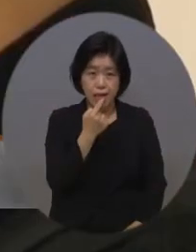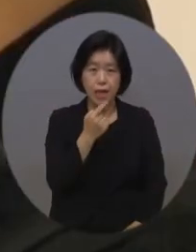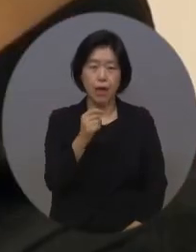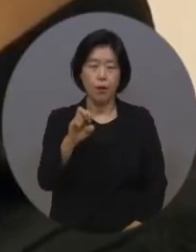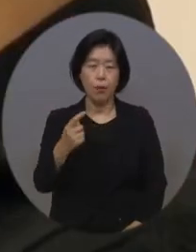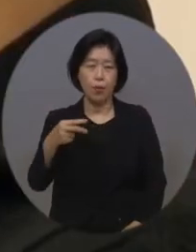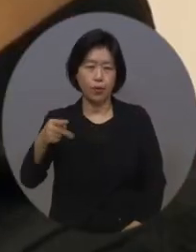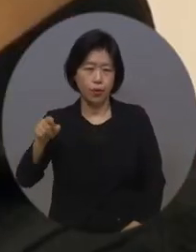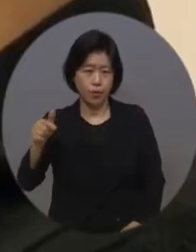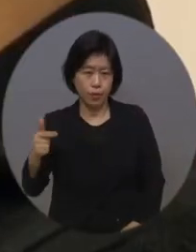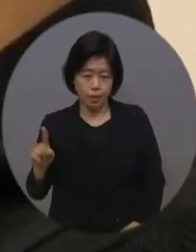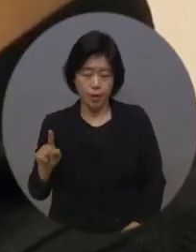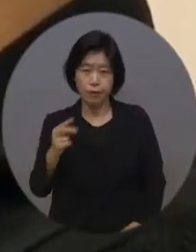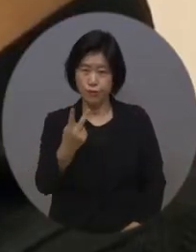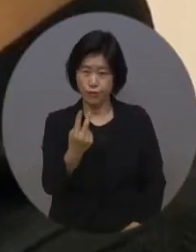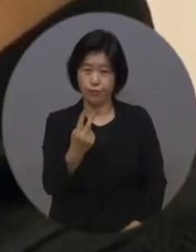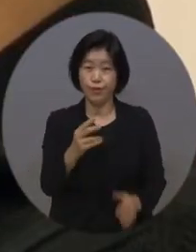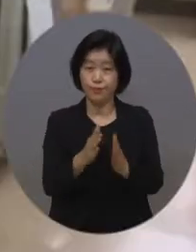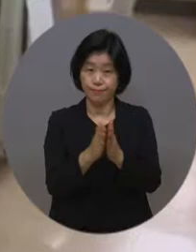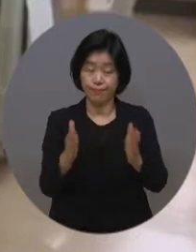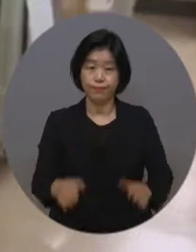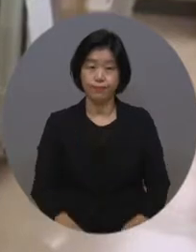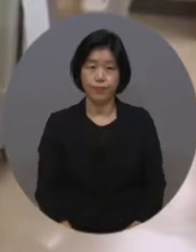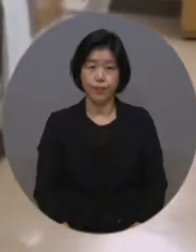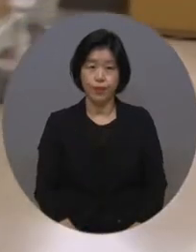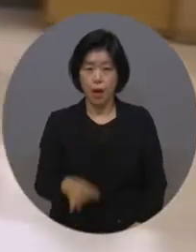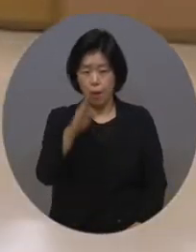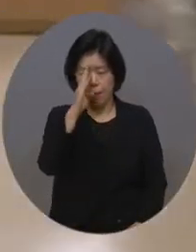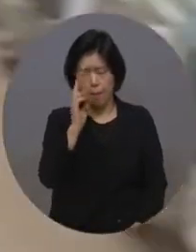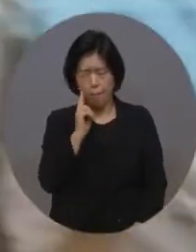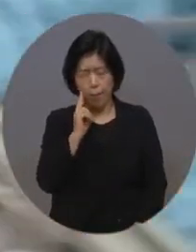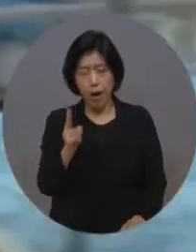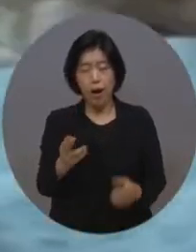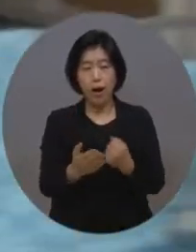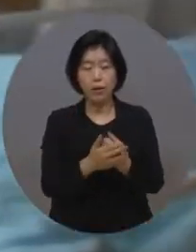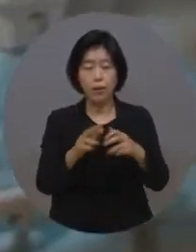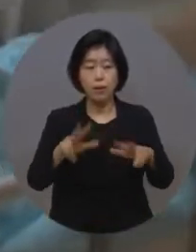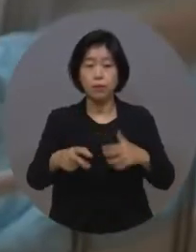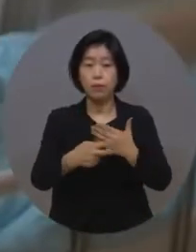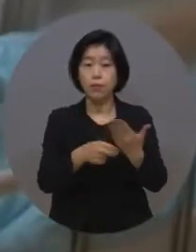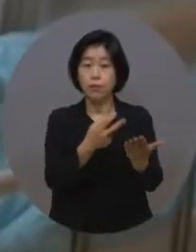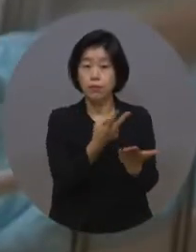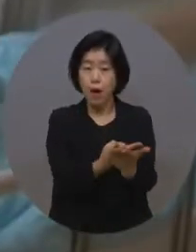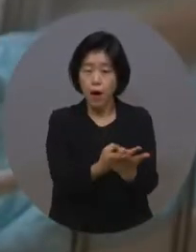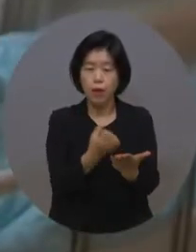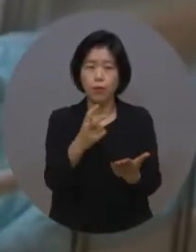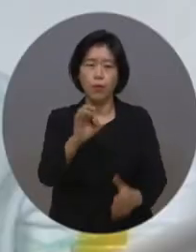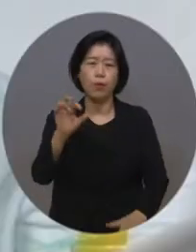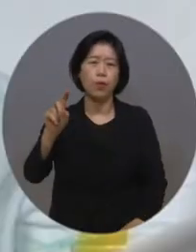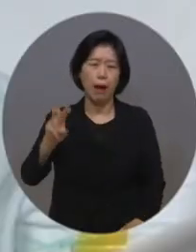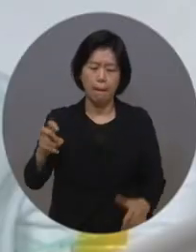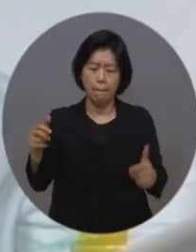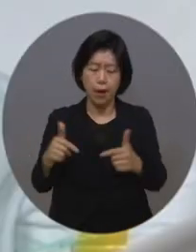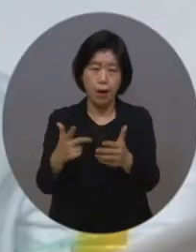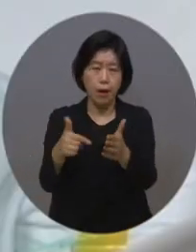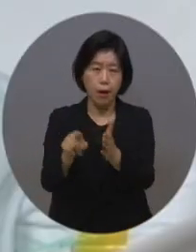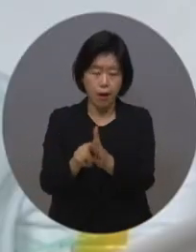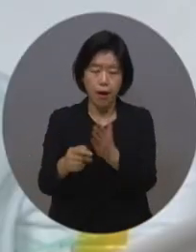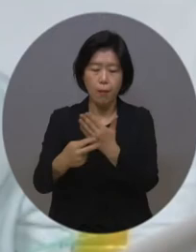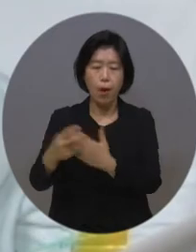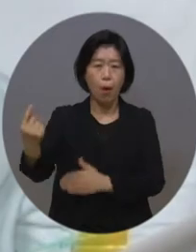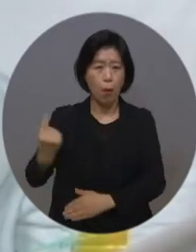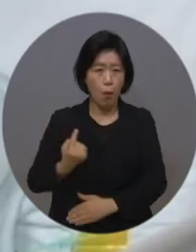시행됩니다. 중증 질환으로 현재 의료기관에 입원 중이거나 항암치료 등을 위해 수시로 외래를